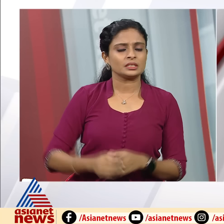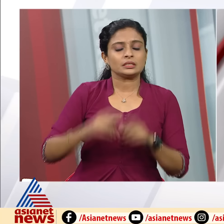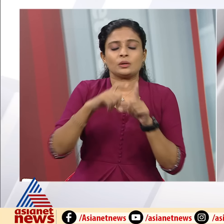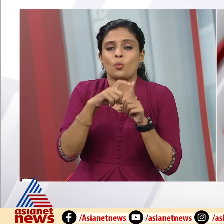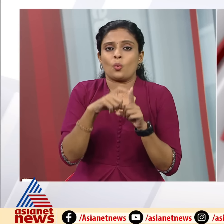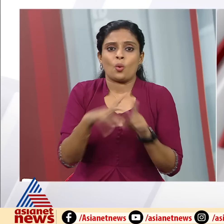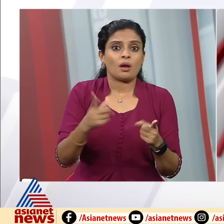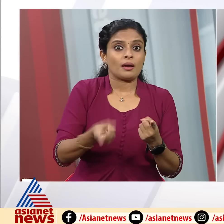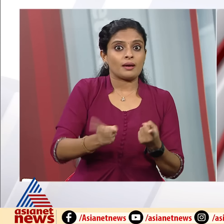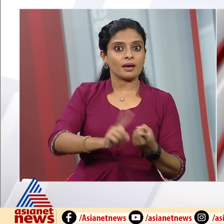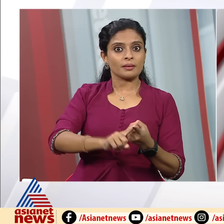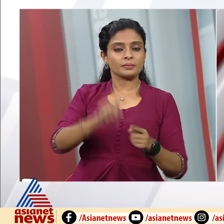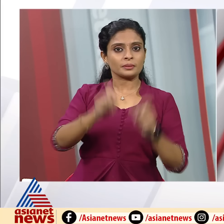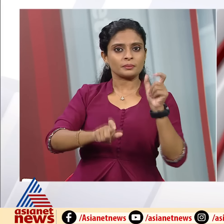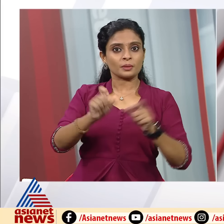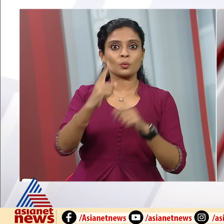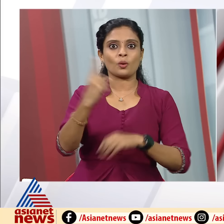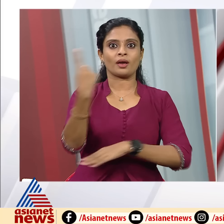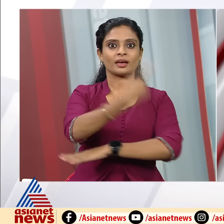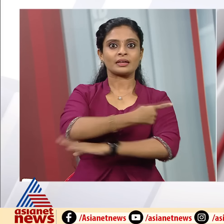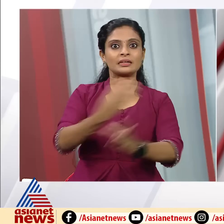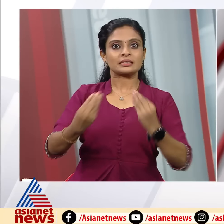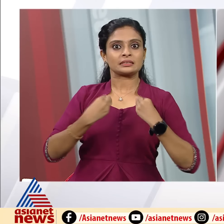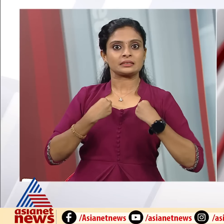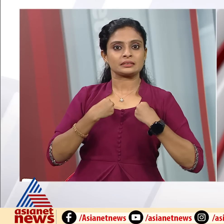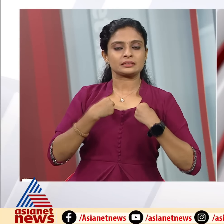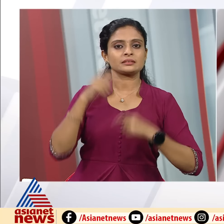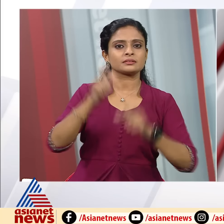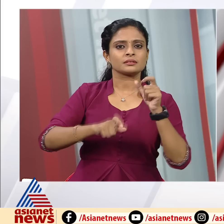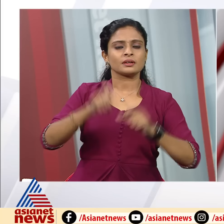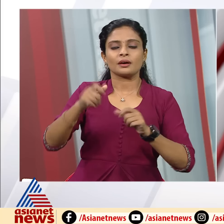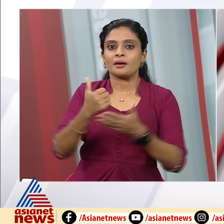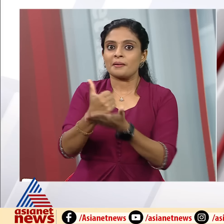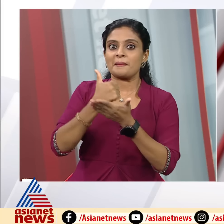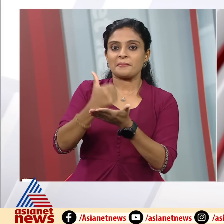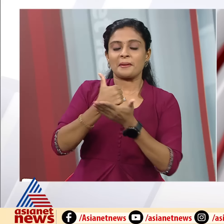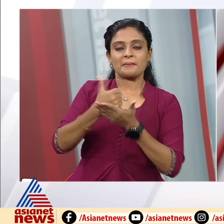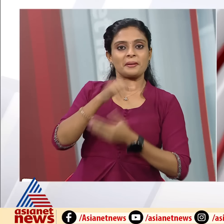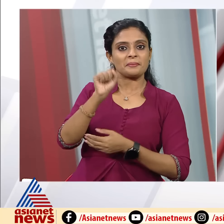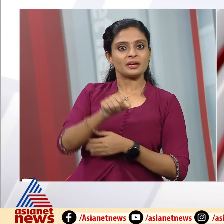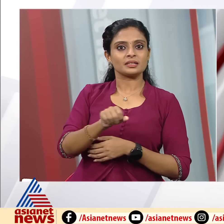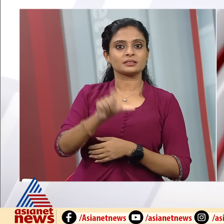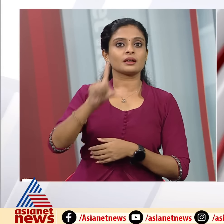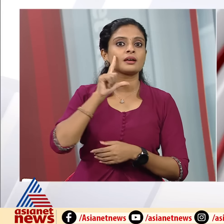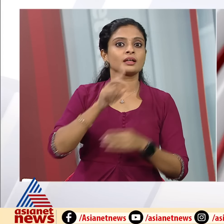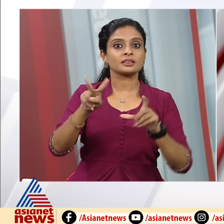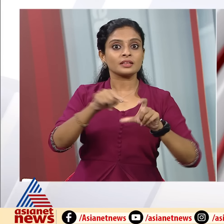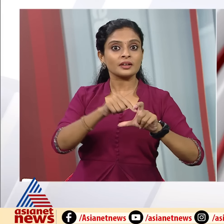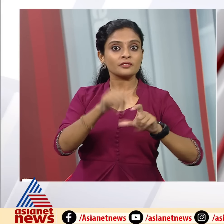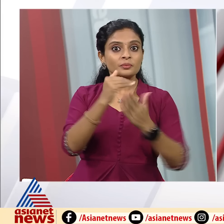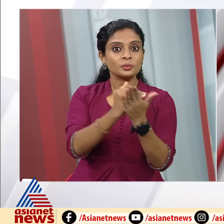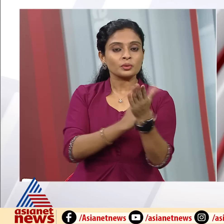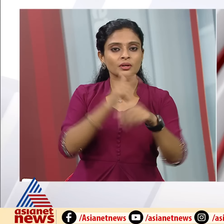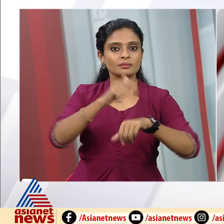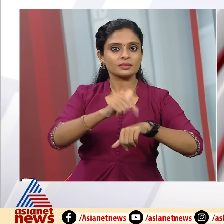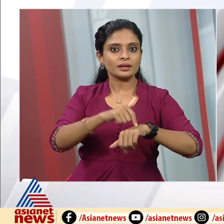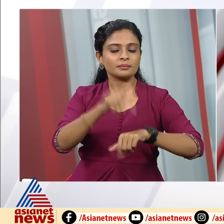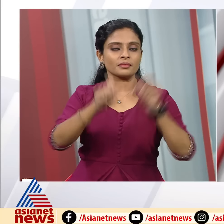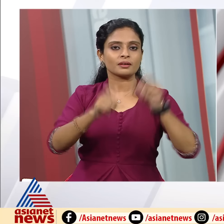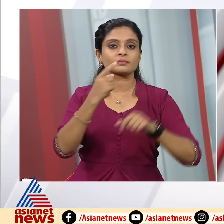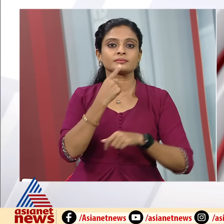ദുരിതബാധിതർക്കായി ഒരു ദിനം മാറ്റിവെച്ച് ഞങ്ങളെ തേടി സുമനസ്സുകളുടെ സഹായങ്ങൾ ഒഴുകിയെത്തി. ലൈവത്തോണിലെ ഹൃദയം തൊടുന്ന പ്രേക്ഷകരുടെ